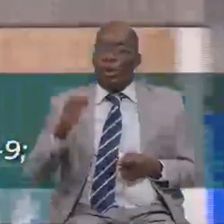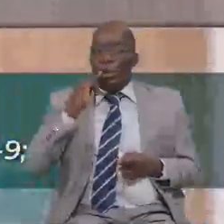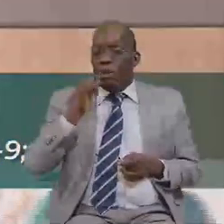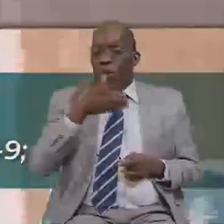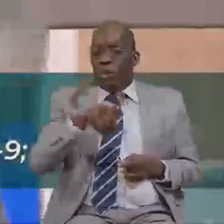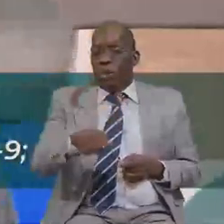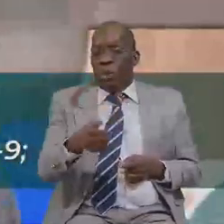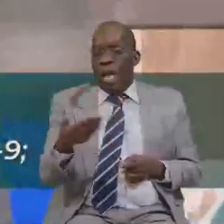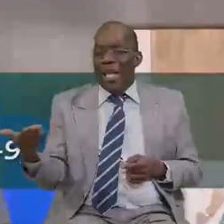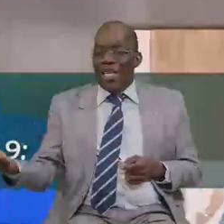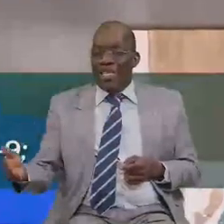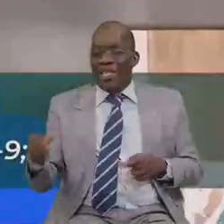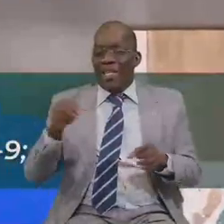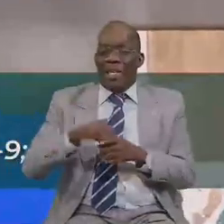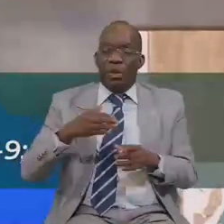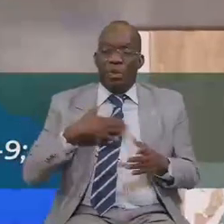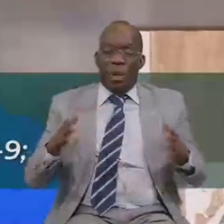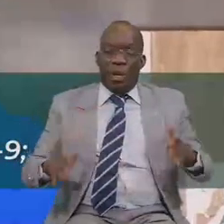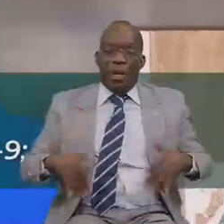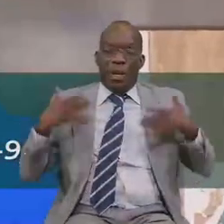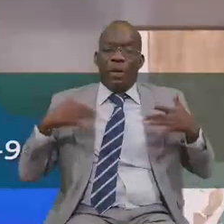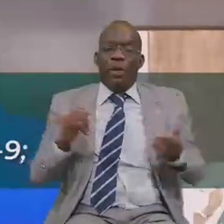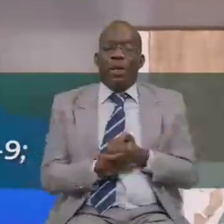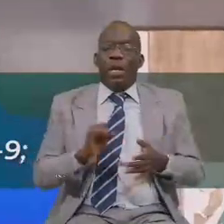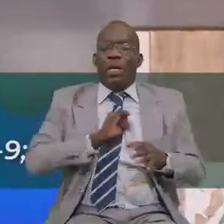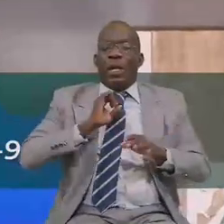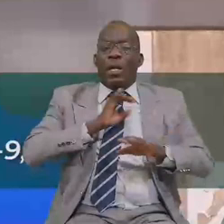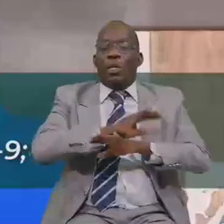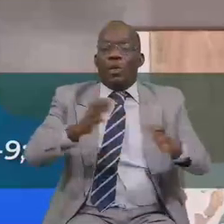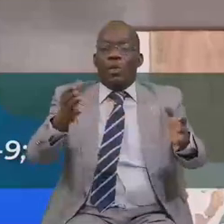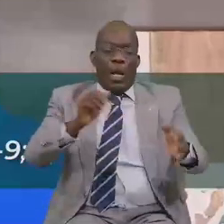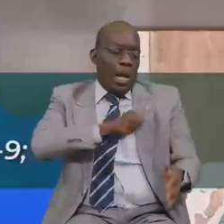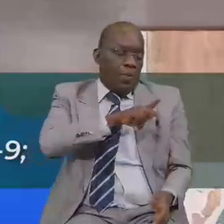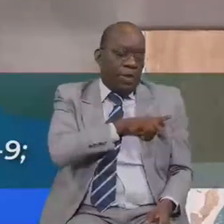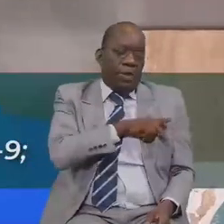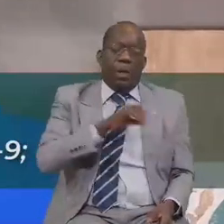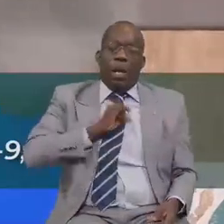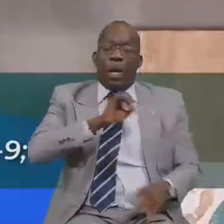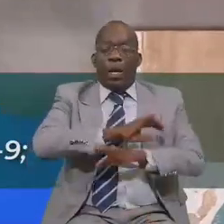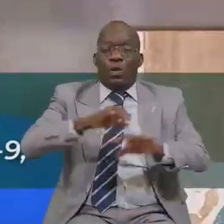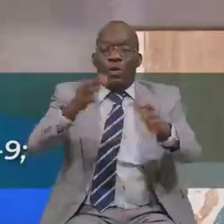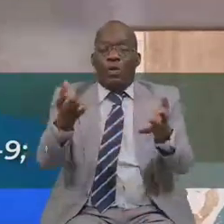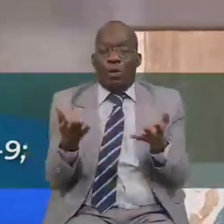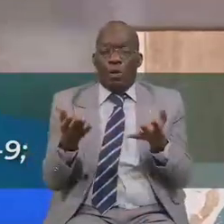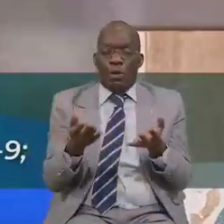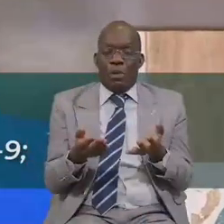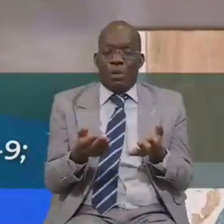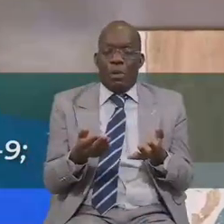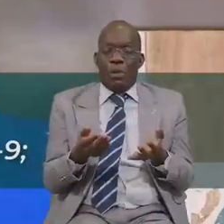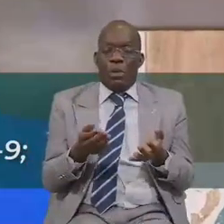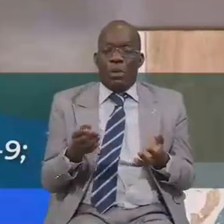Est-ce qu'il y a quelque chose dans ma vie que je n'apprécie pas, que je ne veux pas?